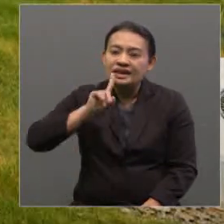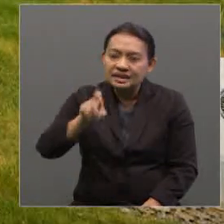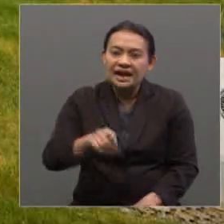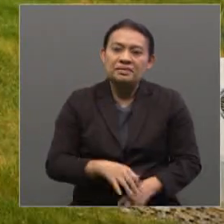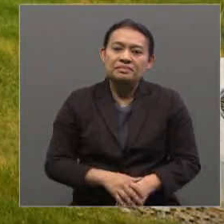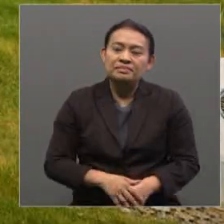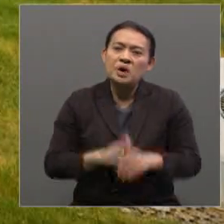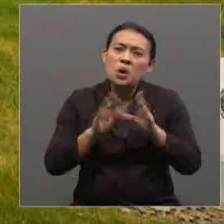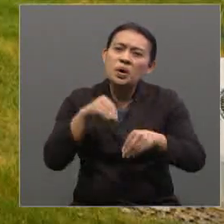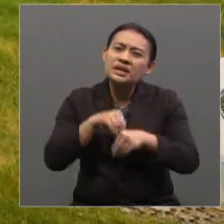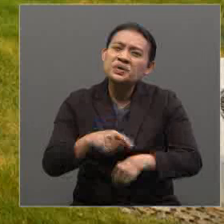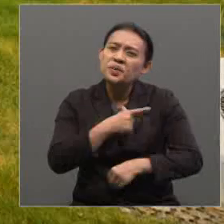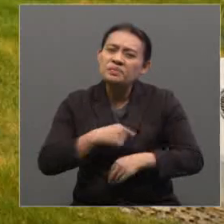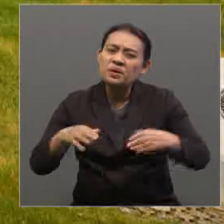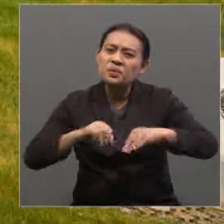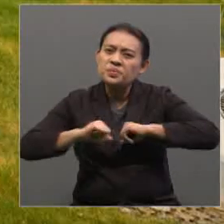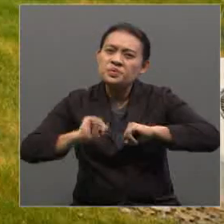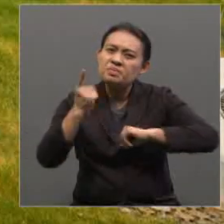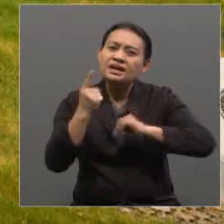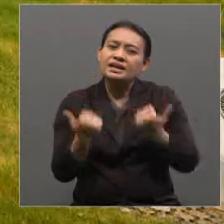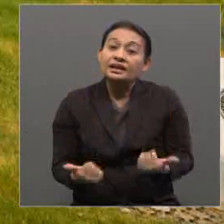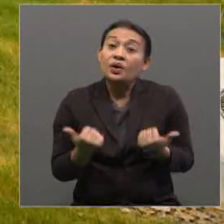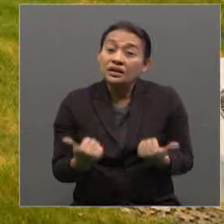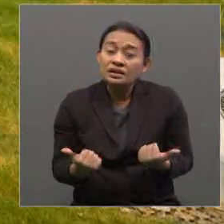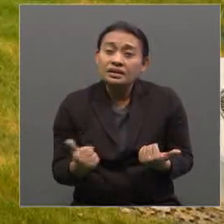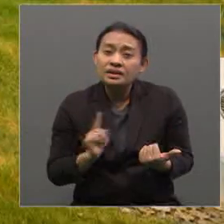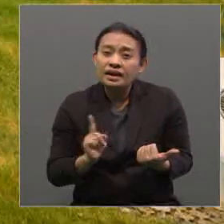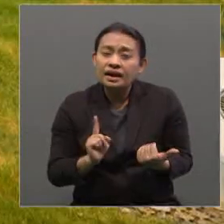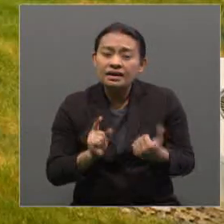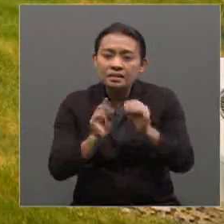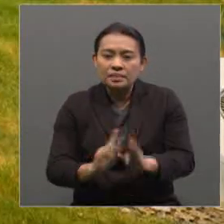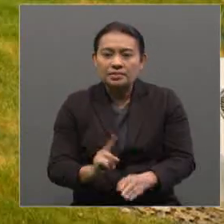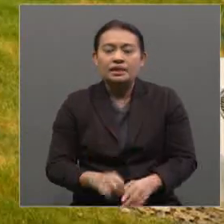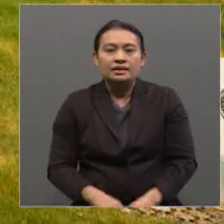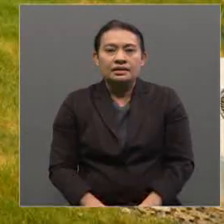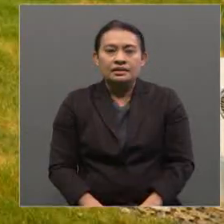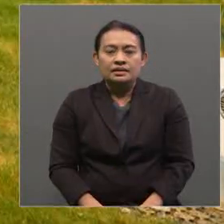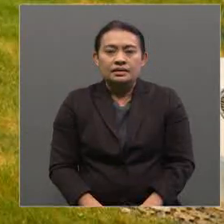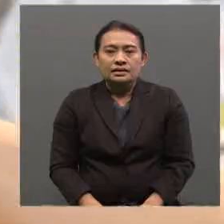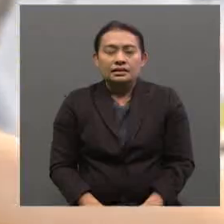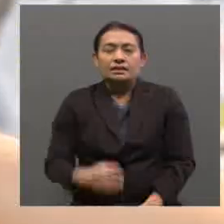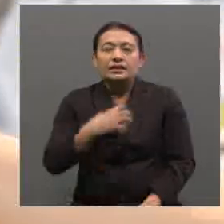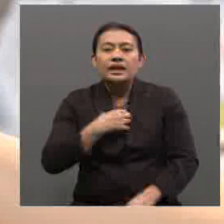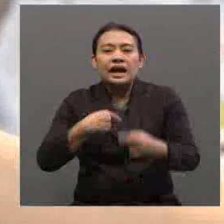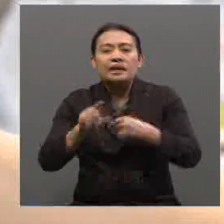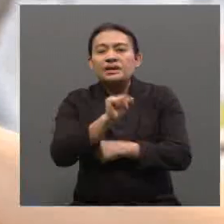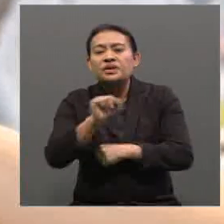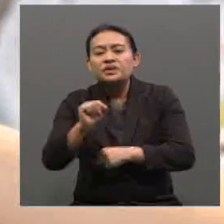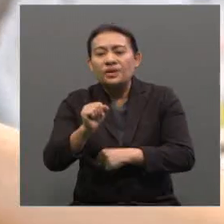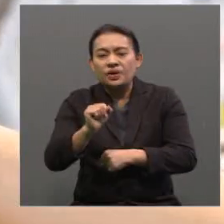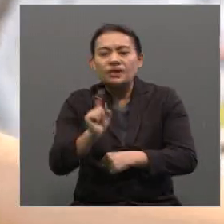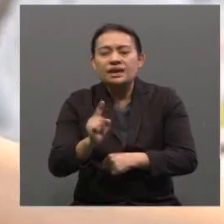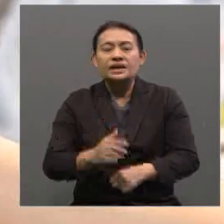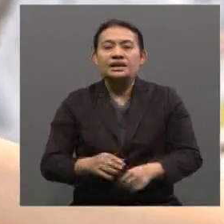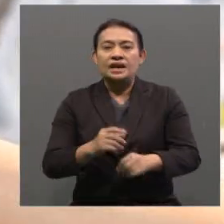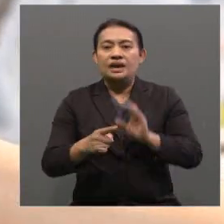ที่สามารถเข้าไปอยู่ในใจคนรุ่นใหม่ยุคนี้เขามีลักษณะยังไงเราถึงอยากให้เขาไปเป็นผู้แทน เหมือนตัวผ